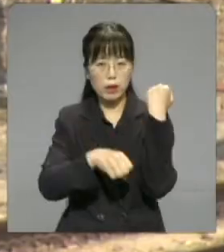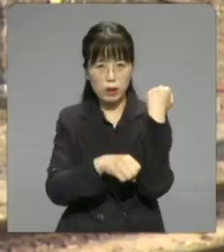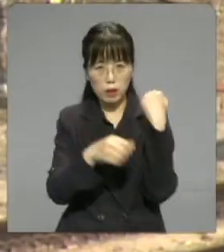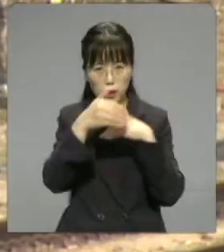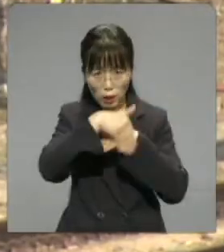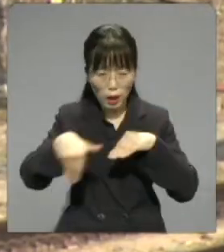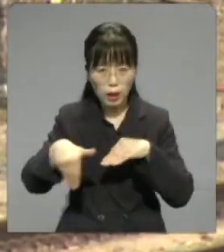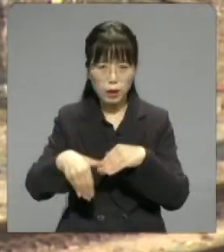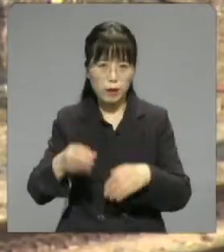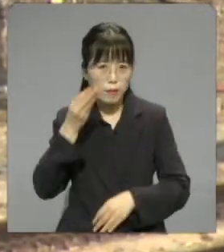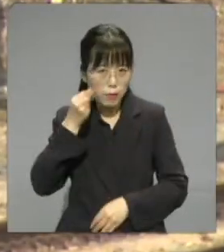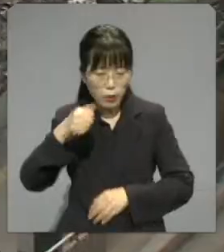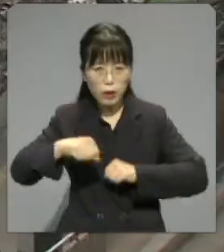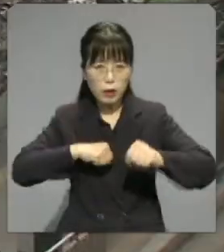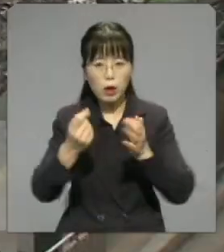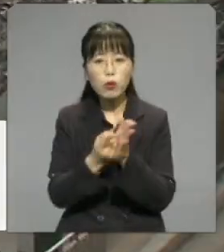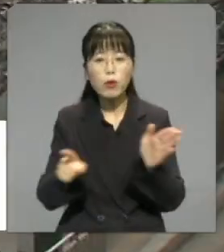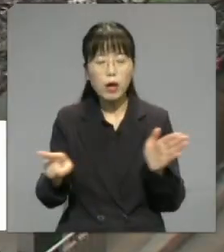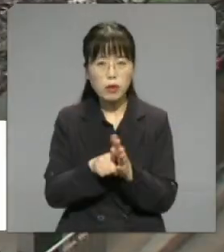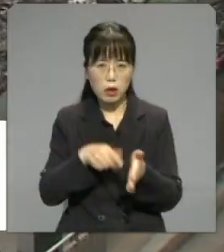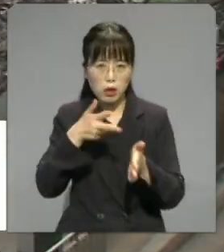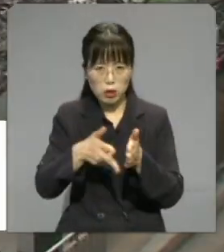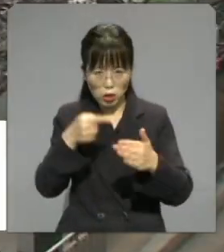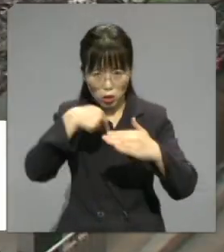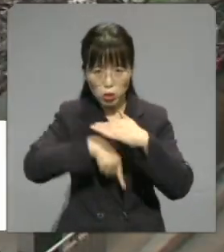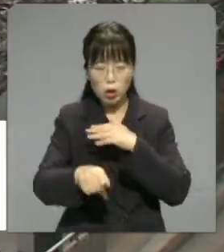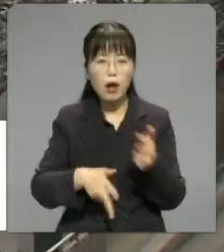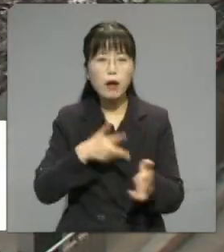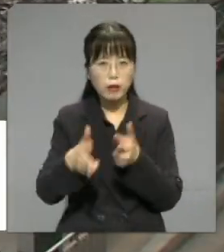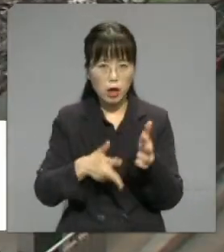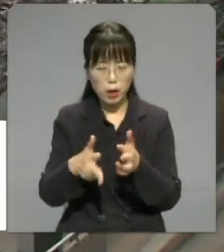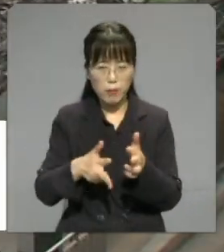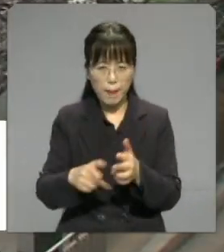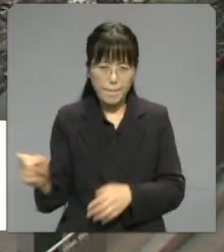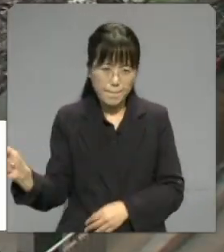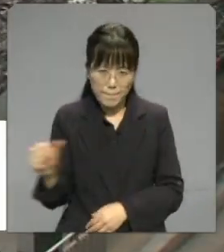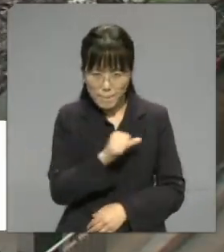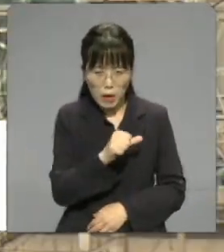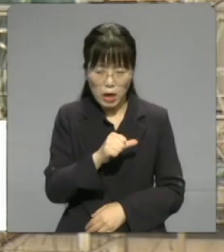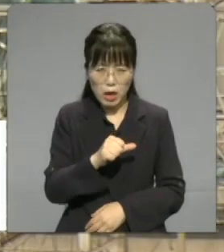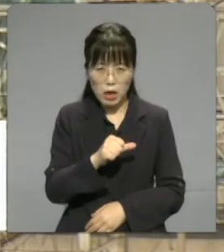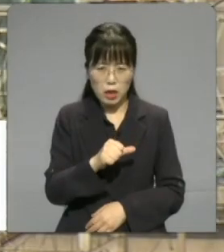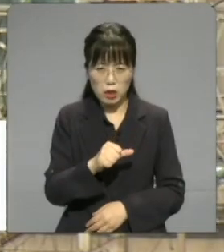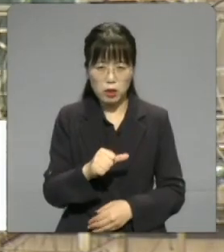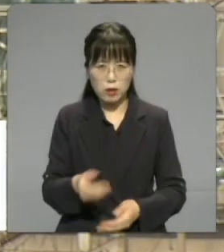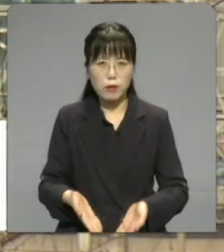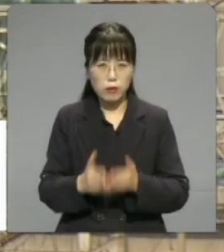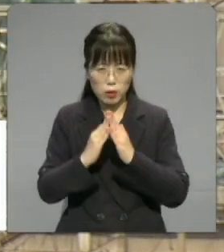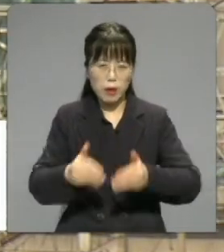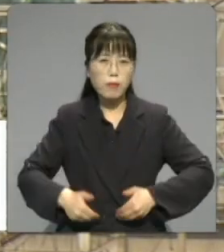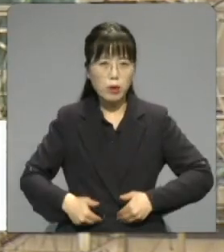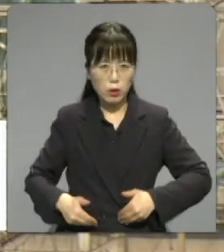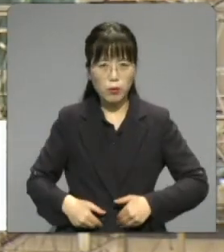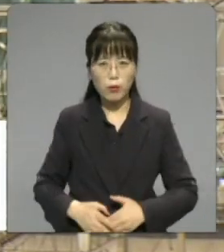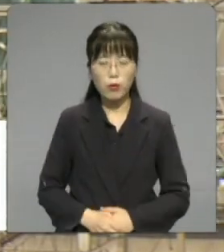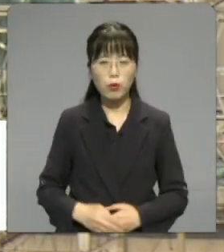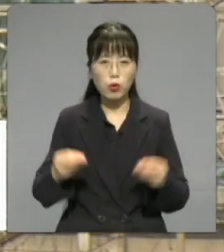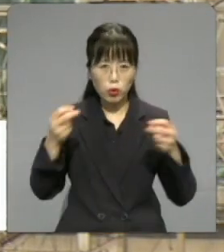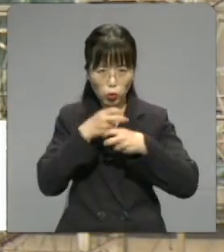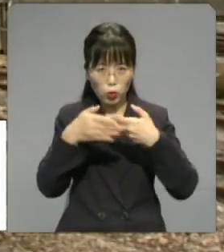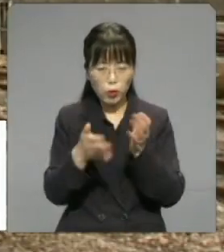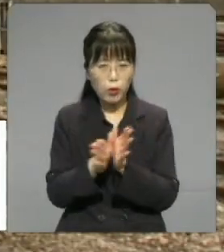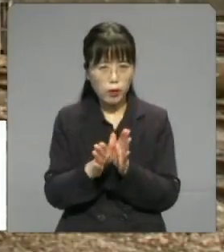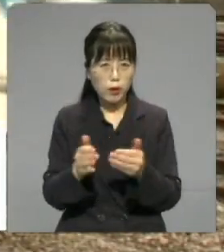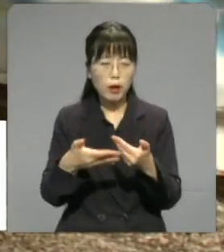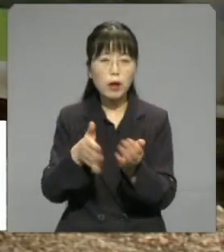순조롭게 진행되기 위해선 철도 지하와 사업에 조속한 추직 절실합니다 국토교통부